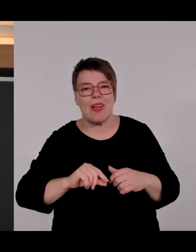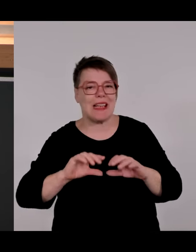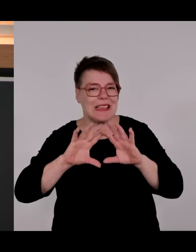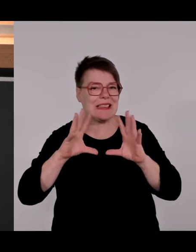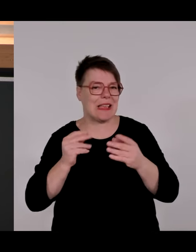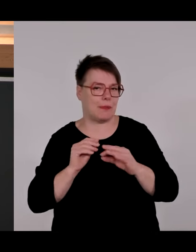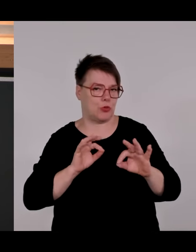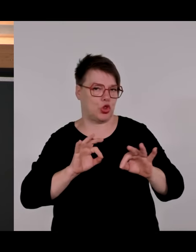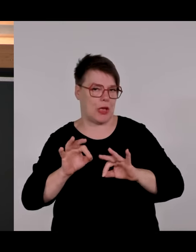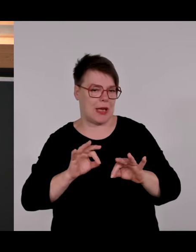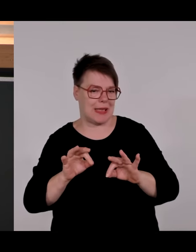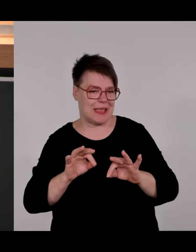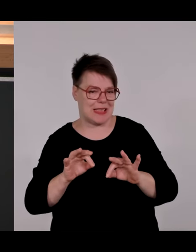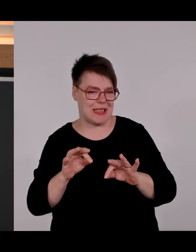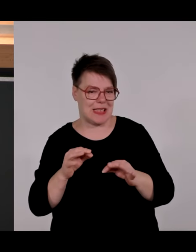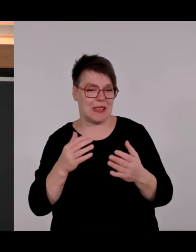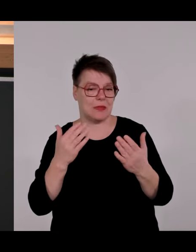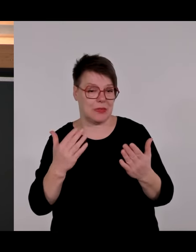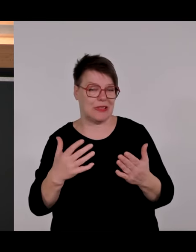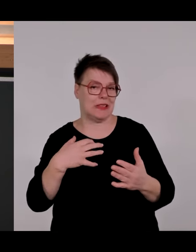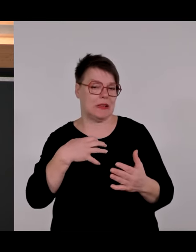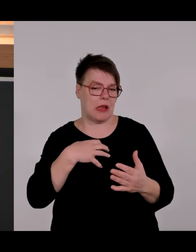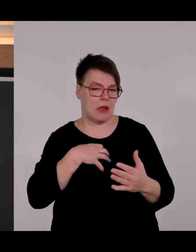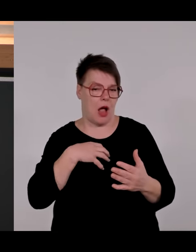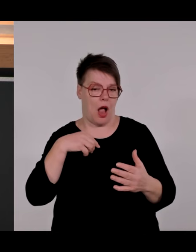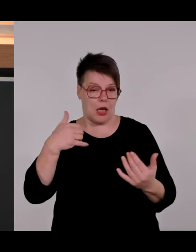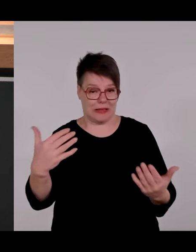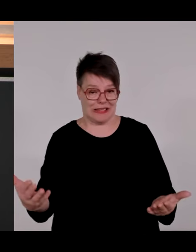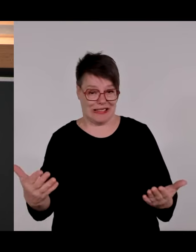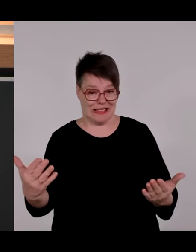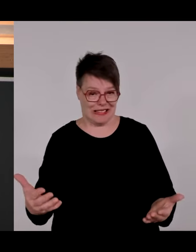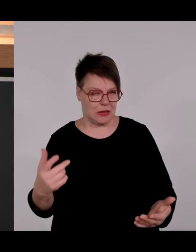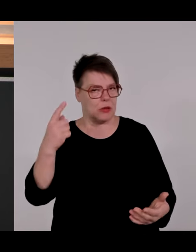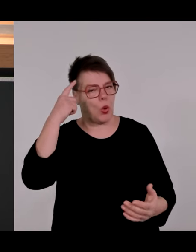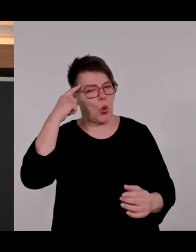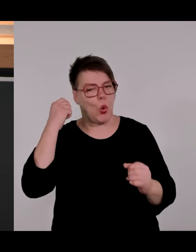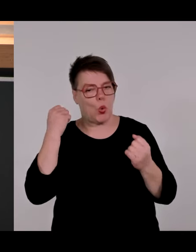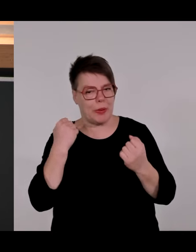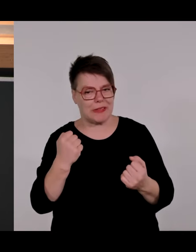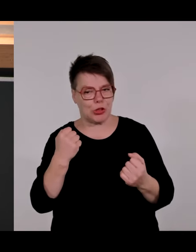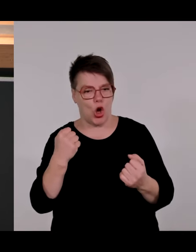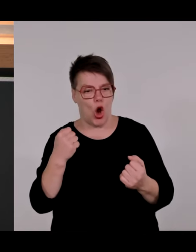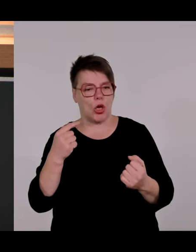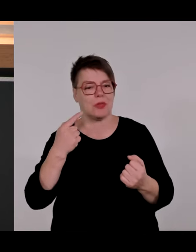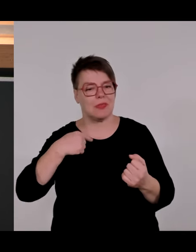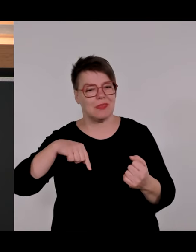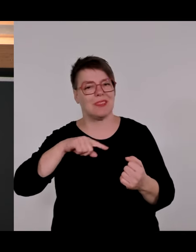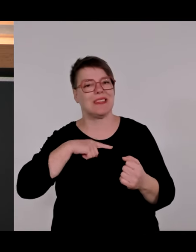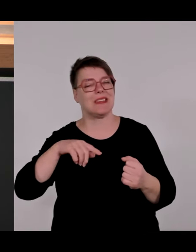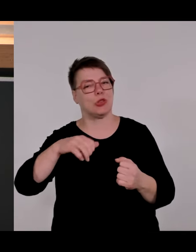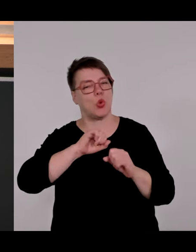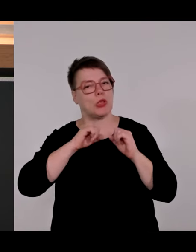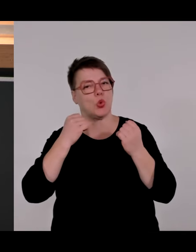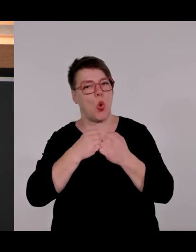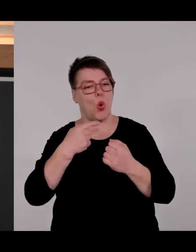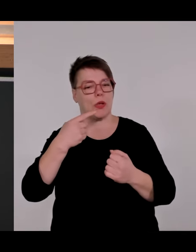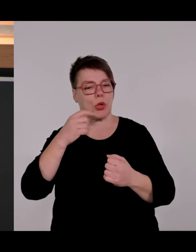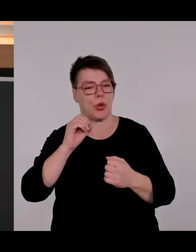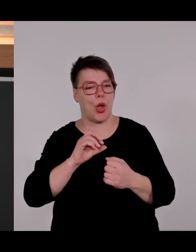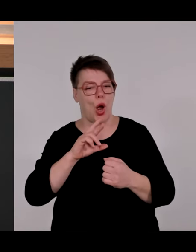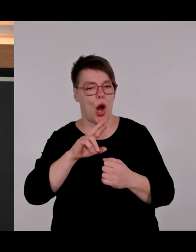der Überzeugung, dass wir die Lage im Görli nur mit einem konsequenten Zweiklang